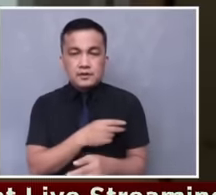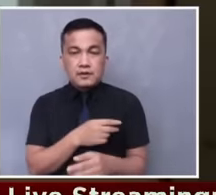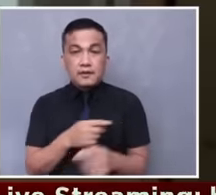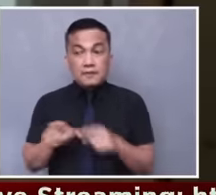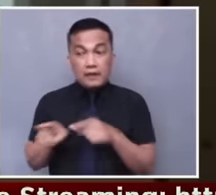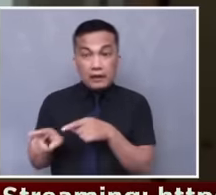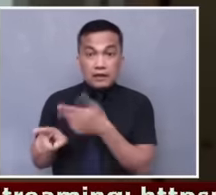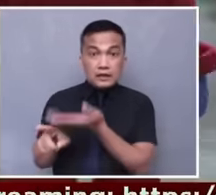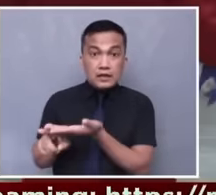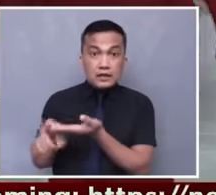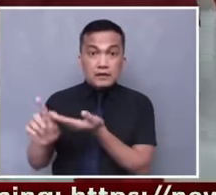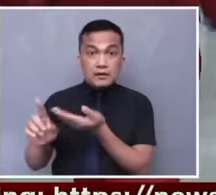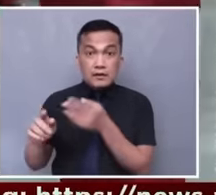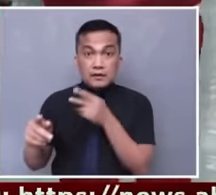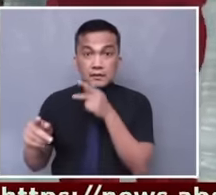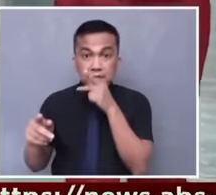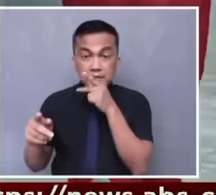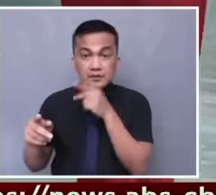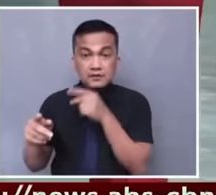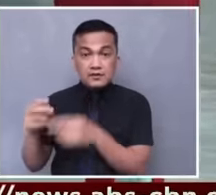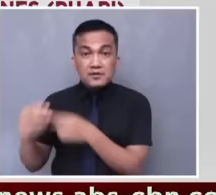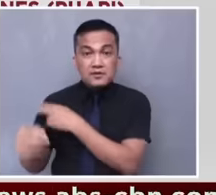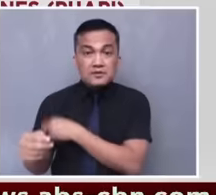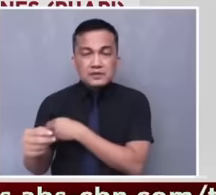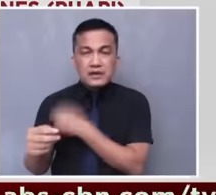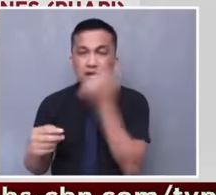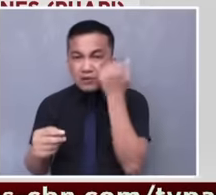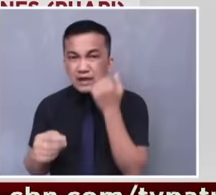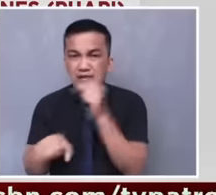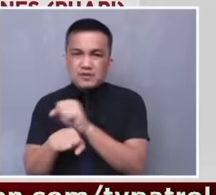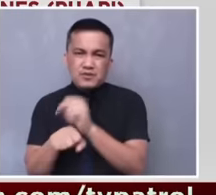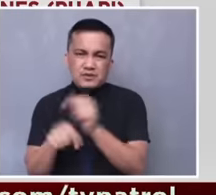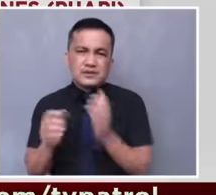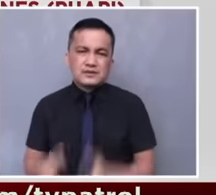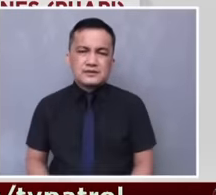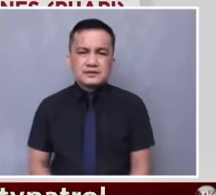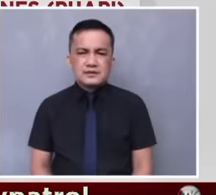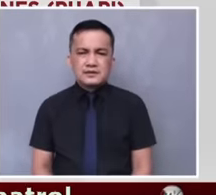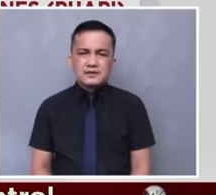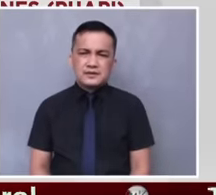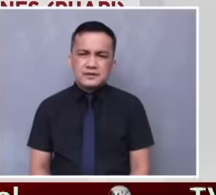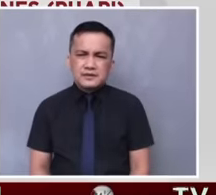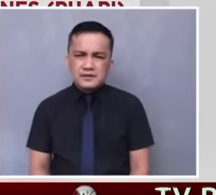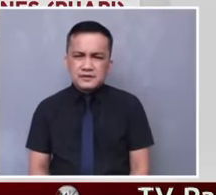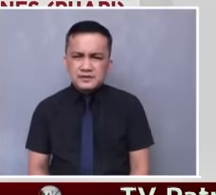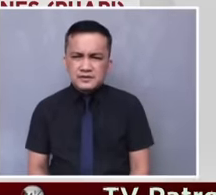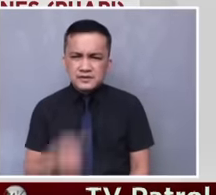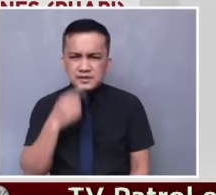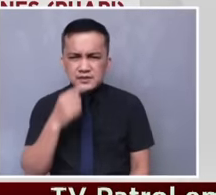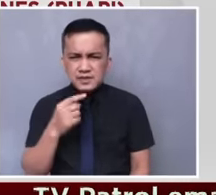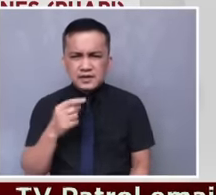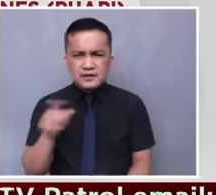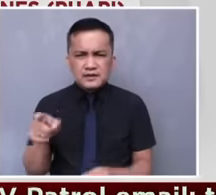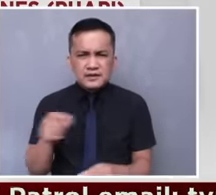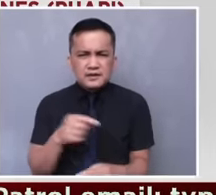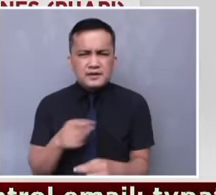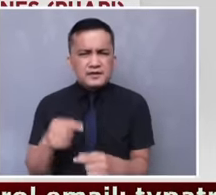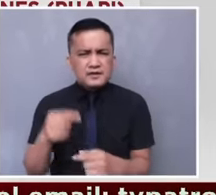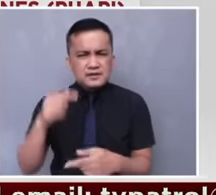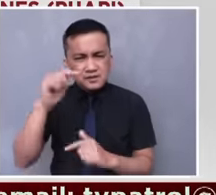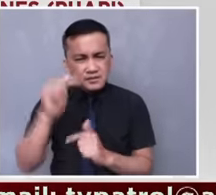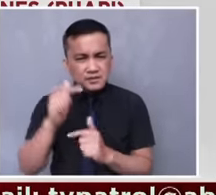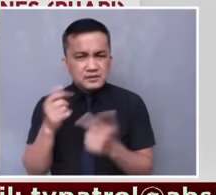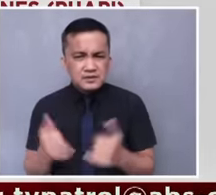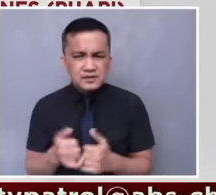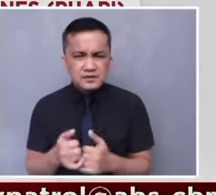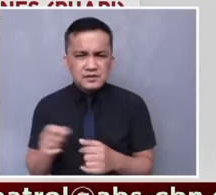ngayon, ang kakulangan ng health workers. The hospital, naging limitation naman lang namin ngayon are the